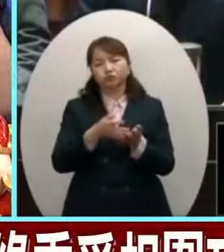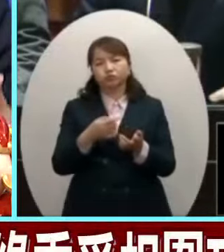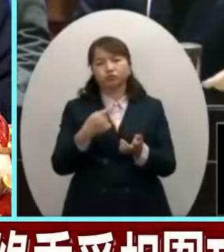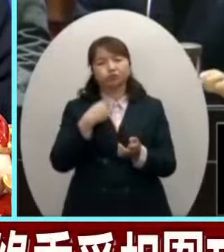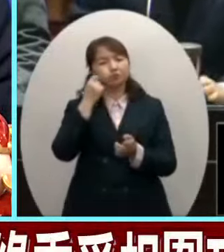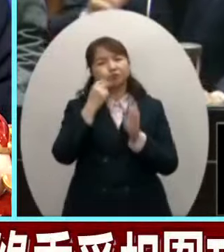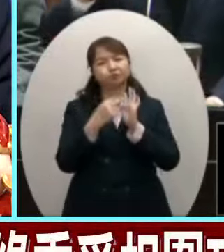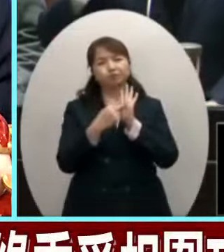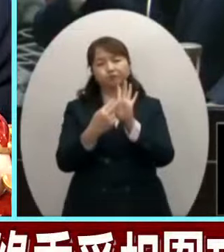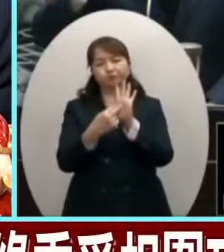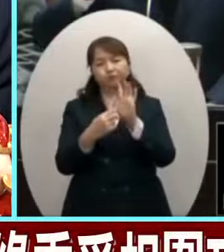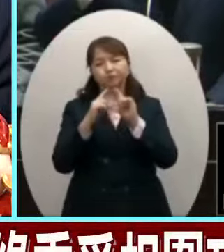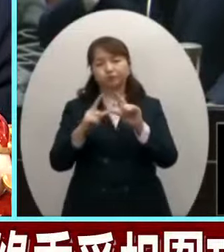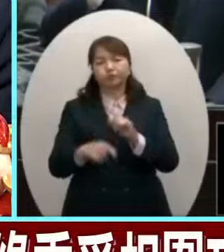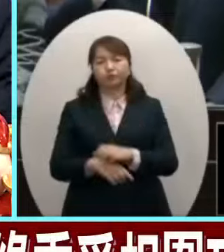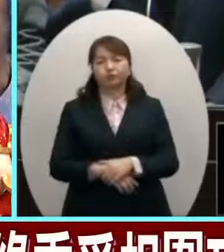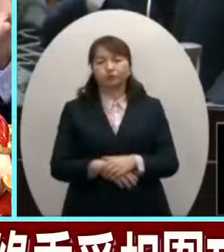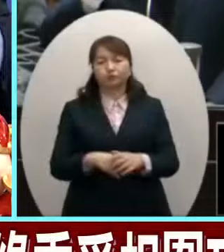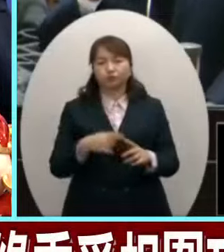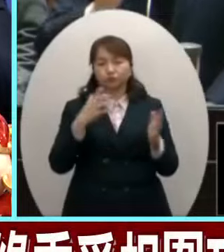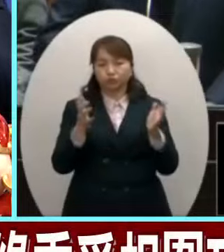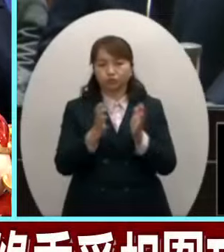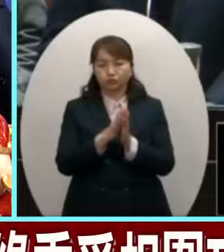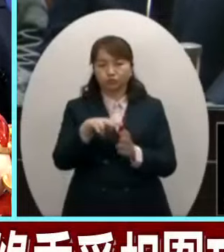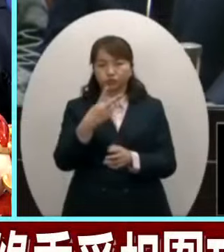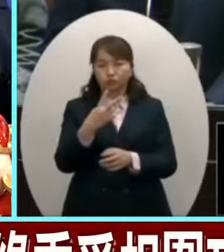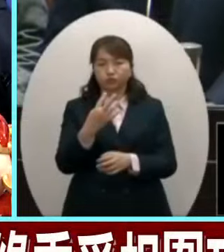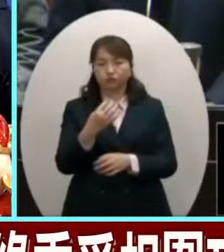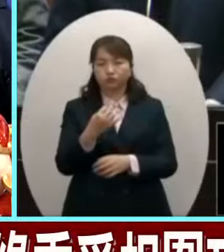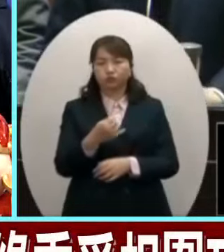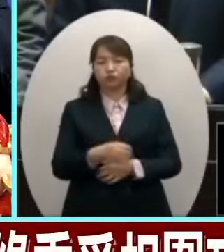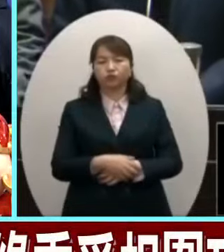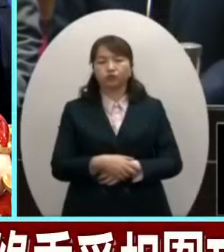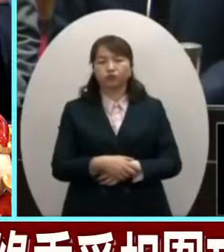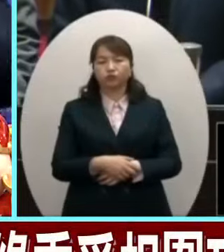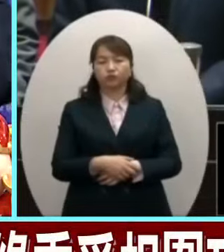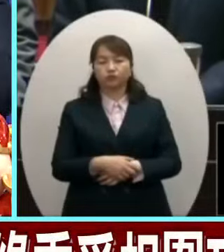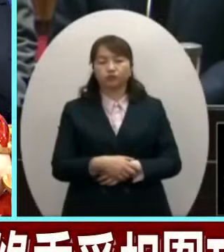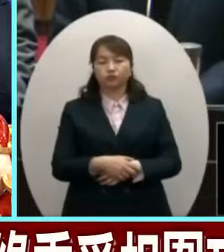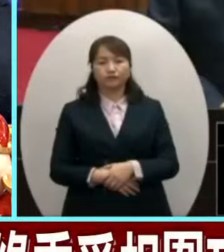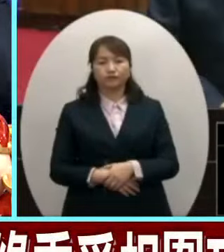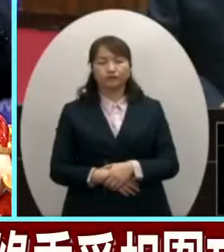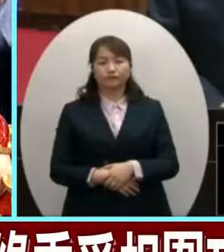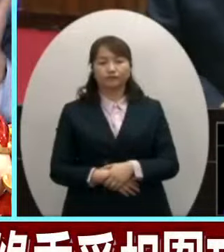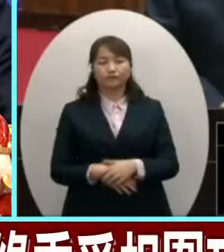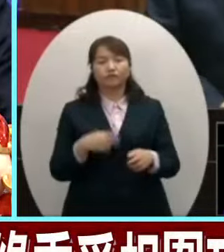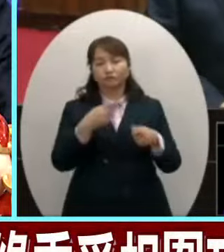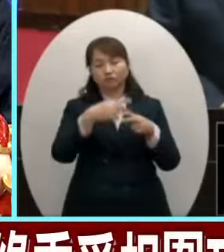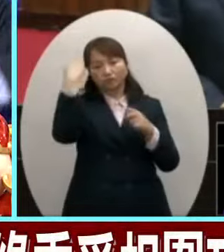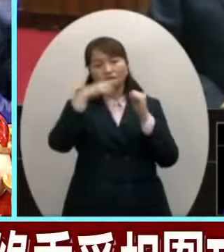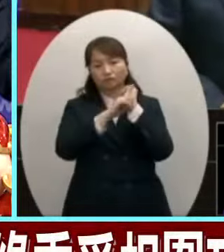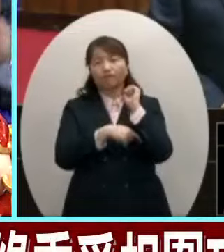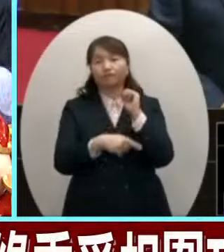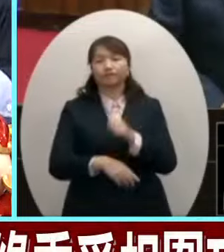啊。那请问一下，那我们干脆我们的宪政机关，我们宪法规定就是不要监督好